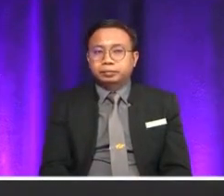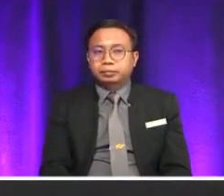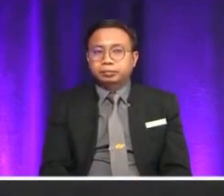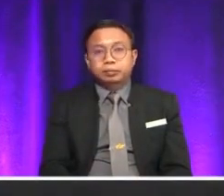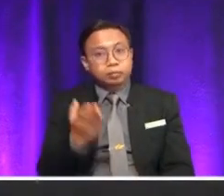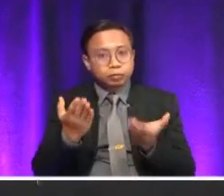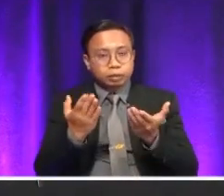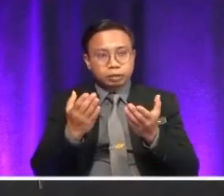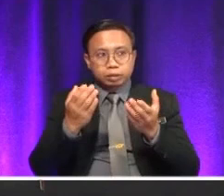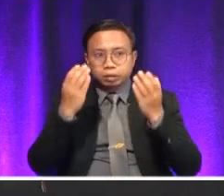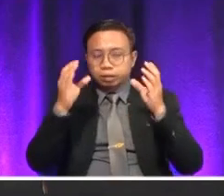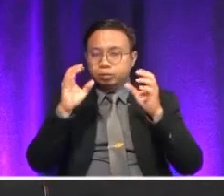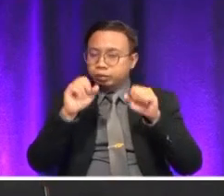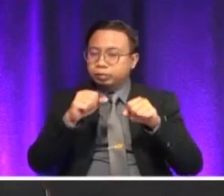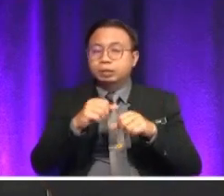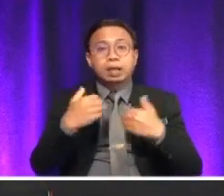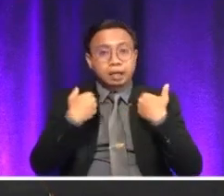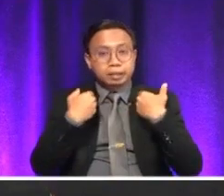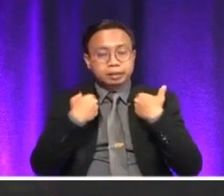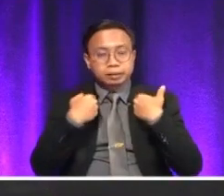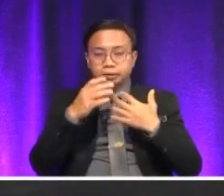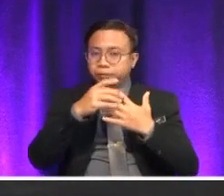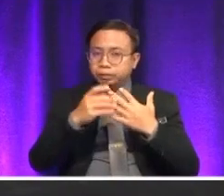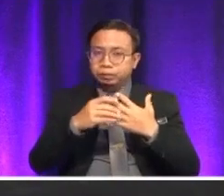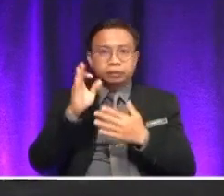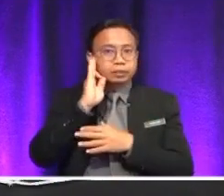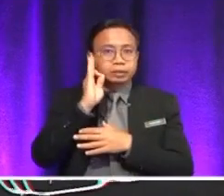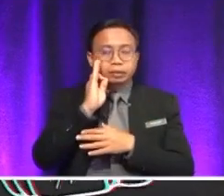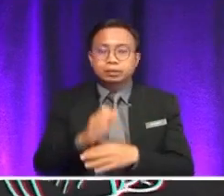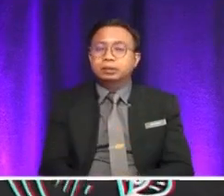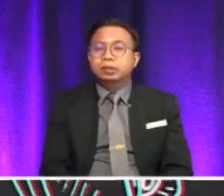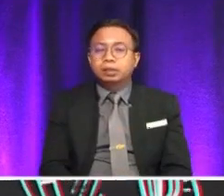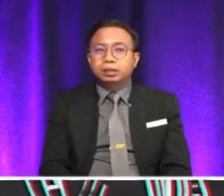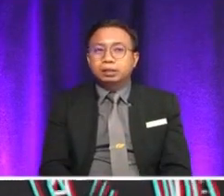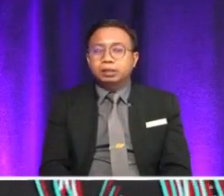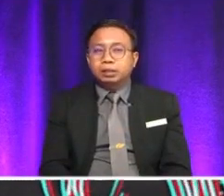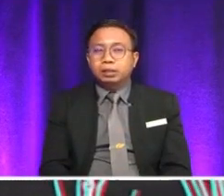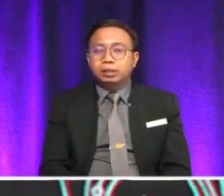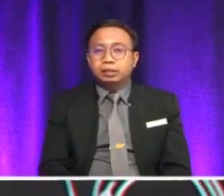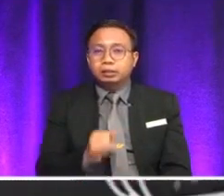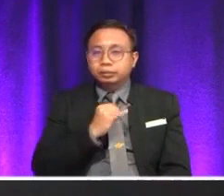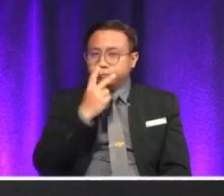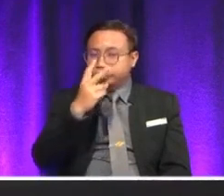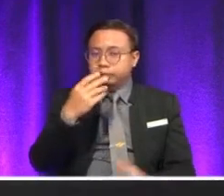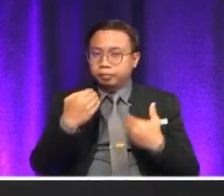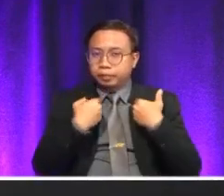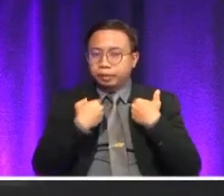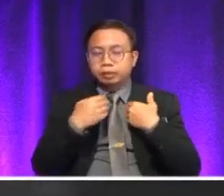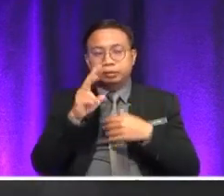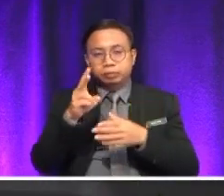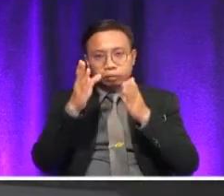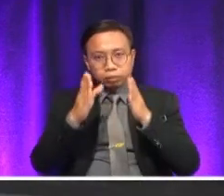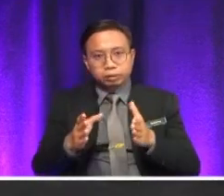Mungkin cikgu nak pilih cikgu siapa yang nak jawab. Okey, Fazilah. Silakan. Saya nampak ada dua orang